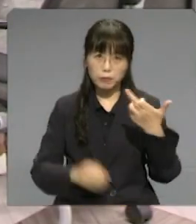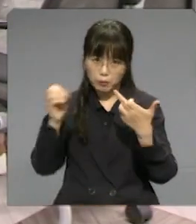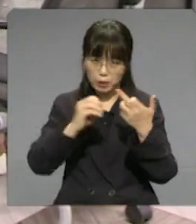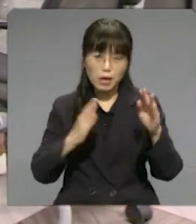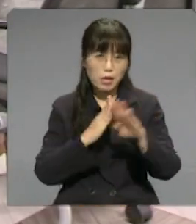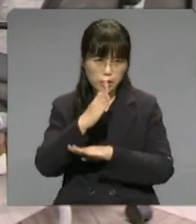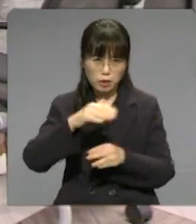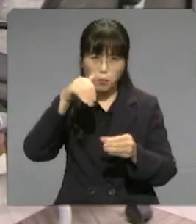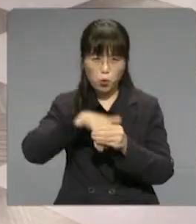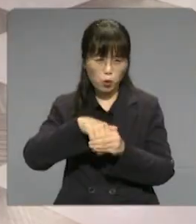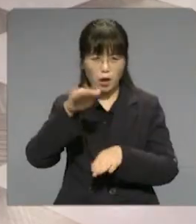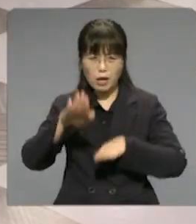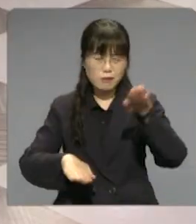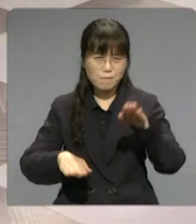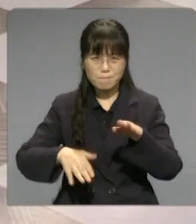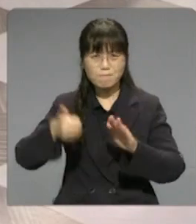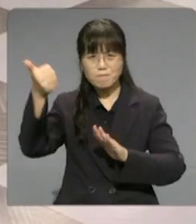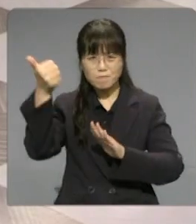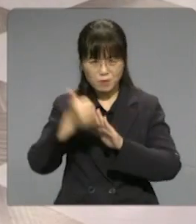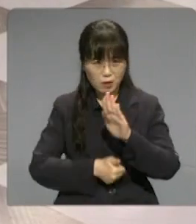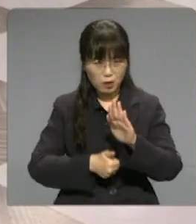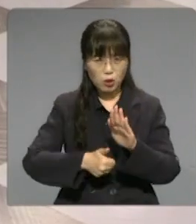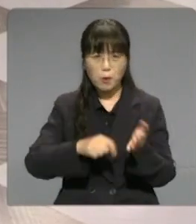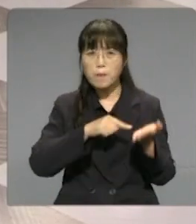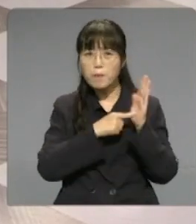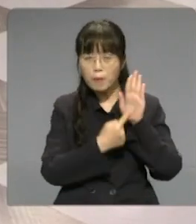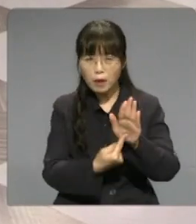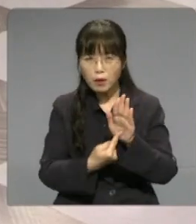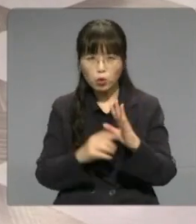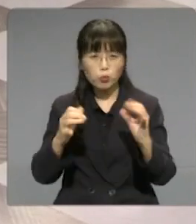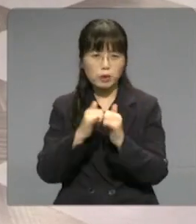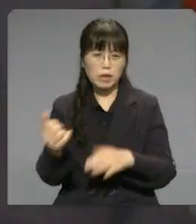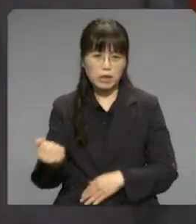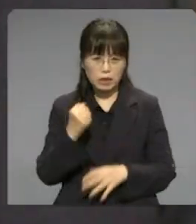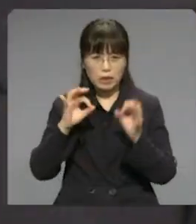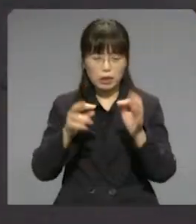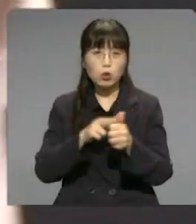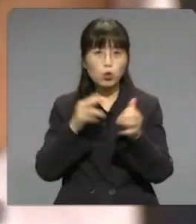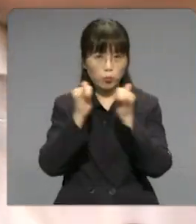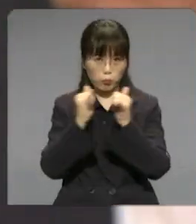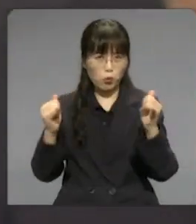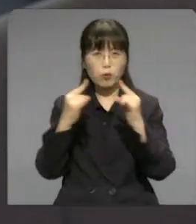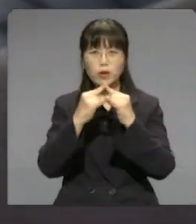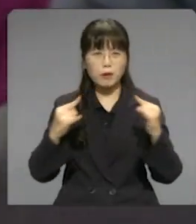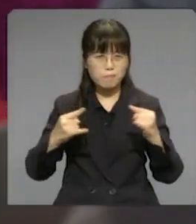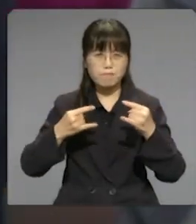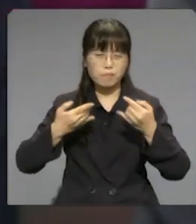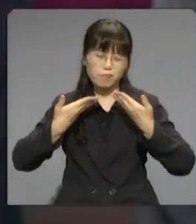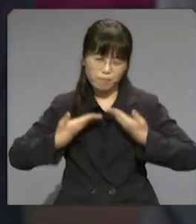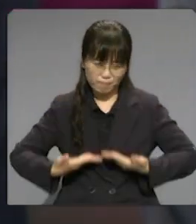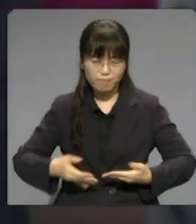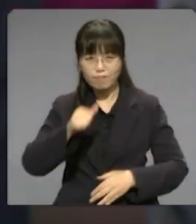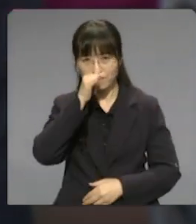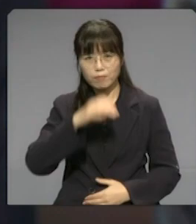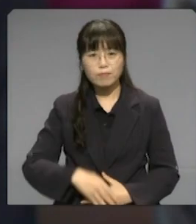17%가 넘는 표차라는 참담한 선거 결과가 발표되자 국민의힘 김태우 후보 캠프는 무겁게